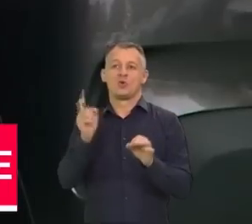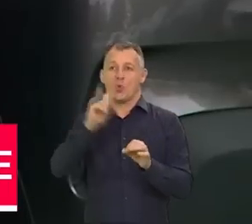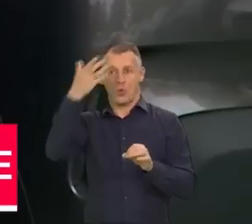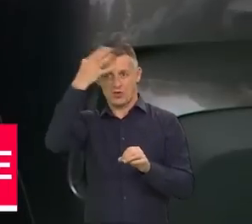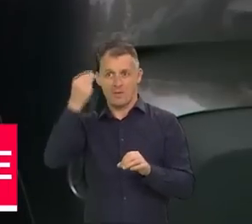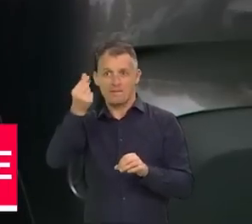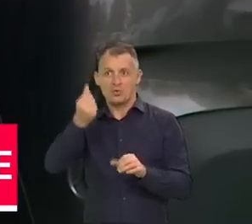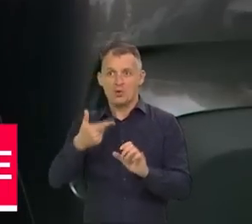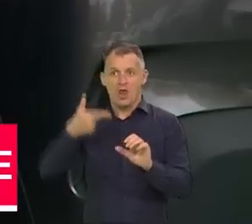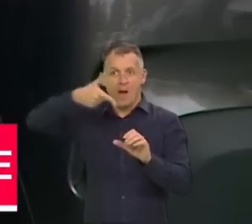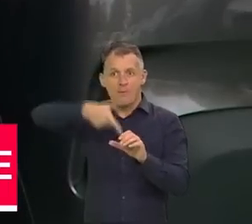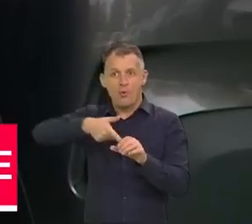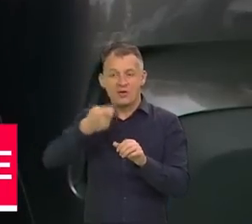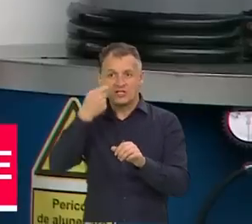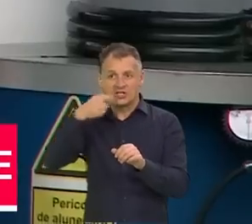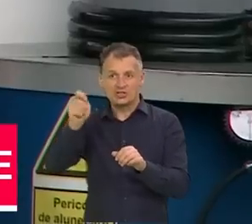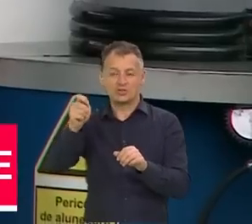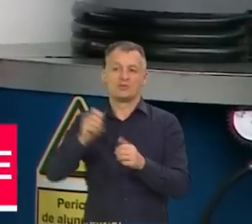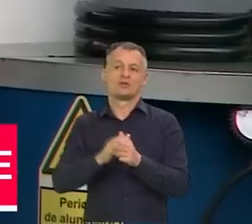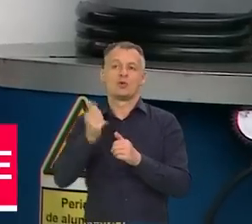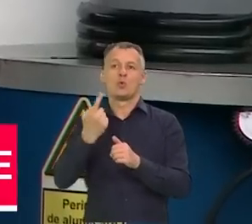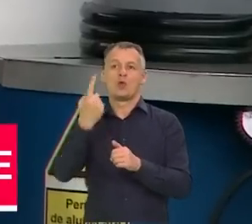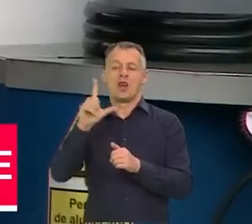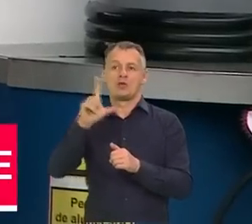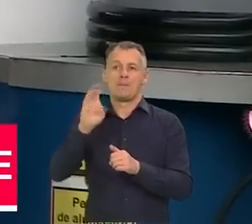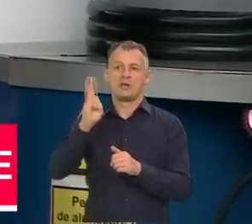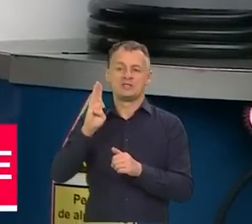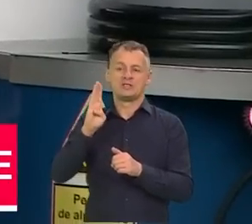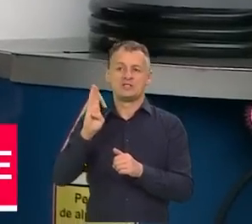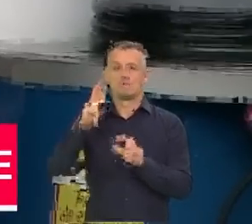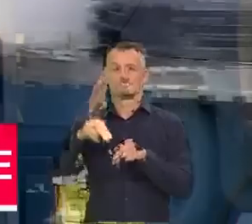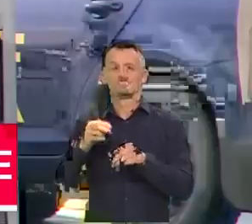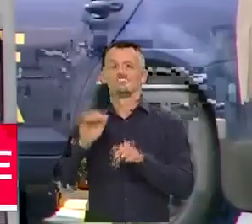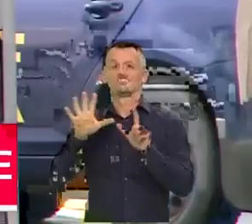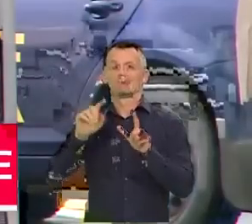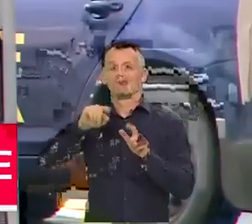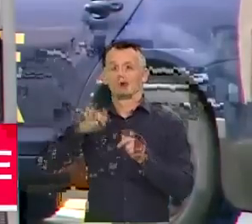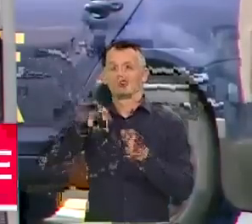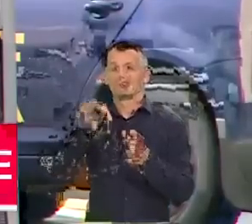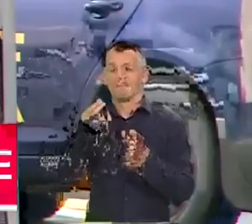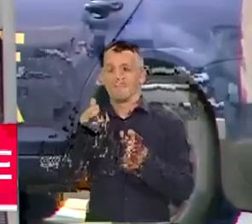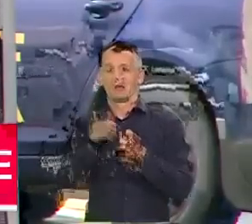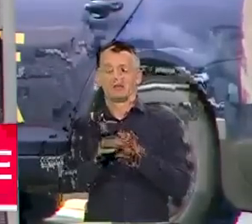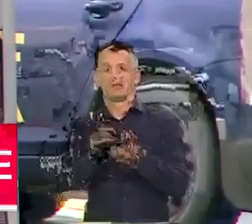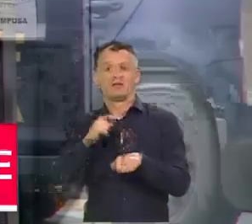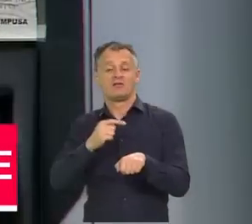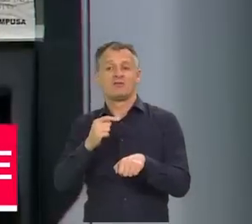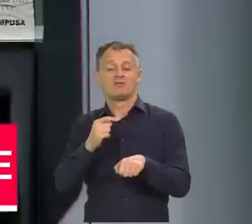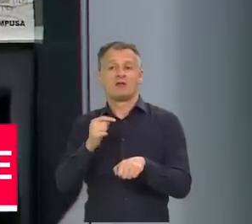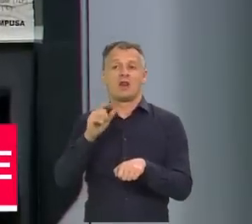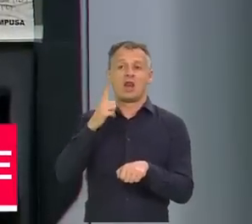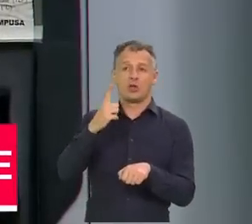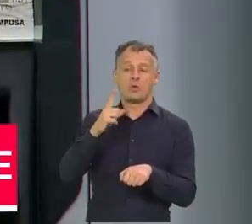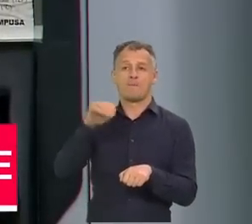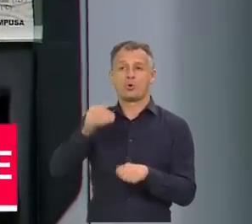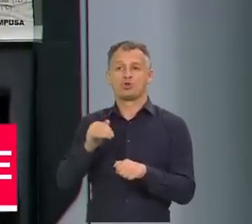de la săptămână la săptămână. Un litru de benzină se apropie în unele stații pe cochiar, a ajuns la 7 lei și 50 de bani, în timp ce un litru de motorină costă